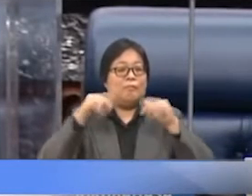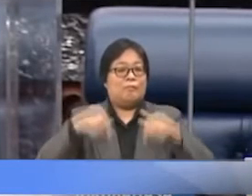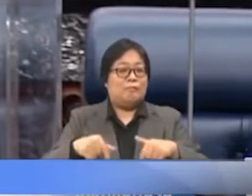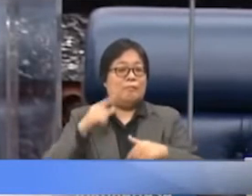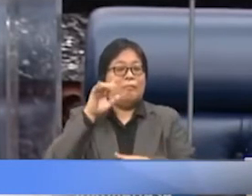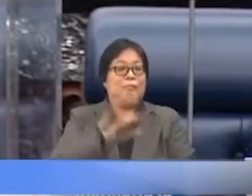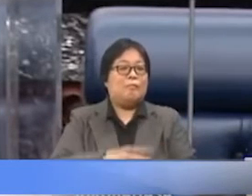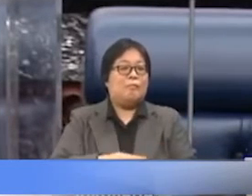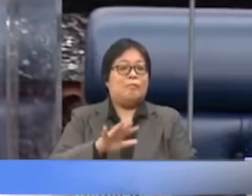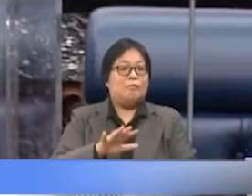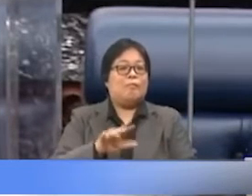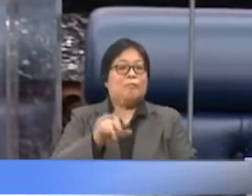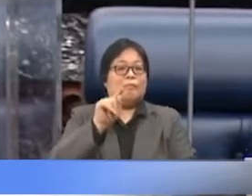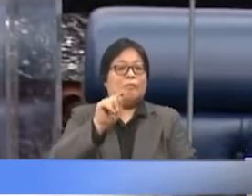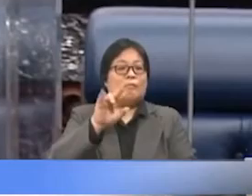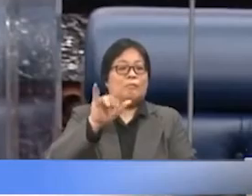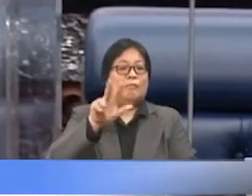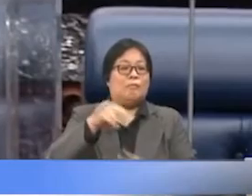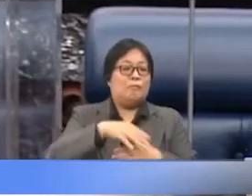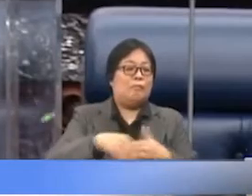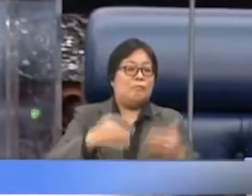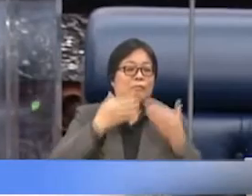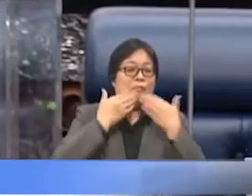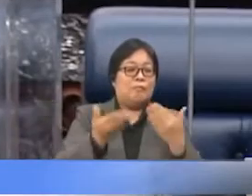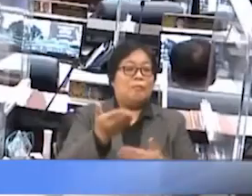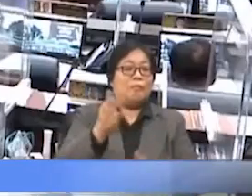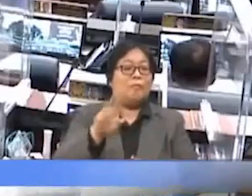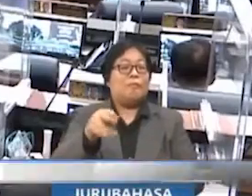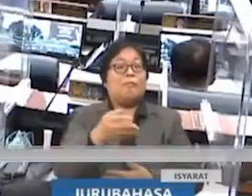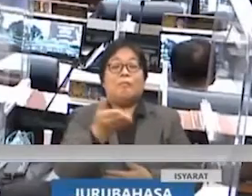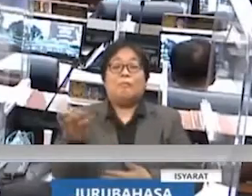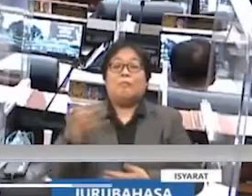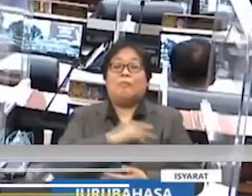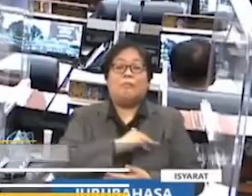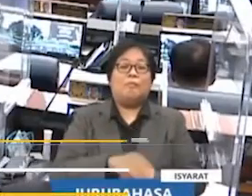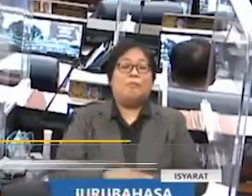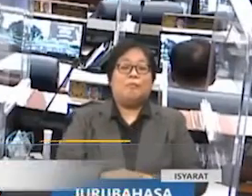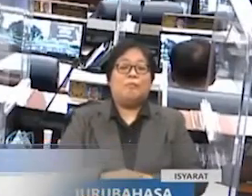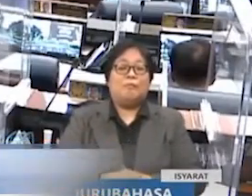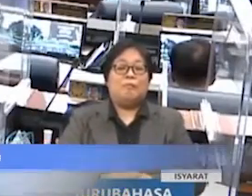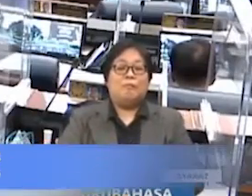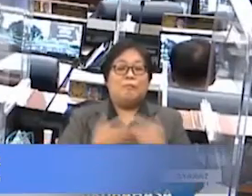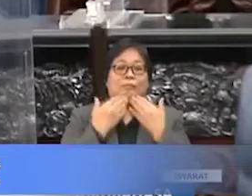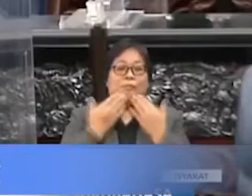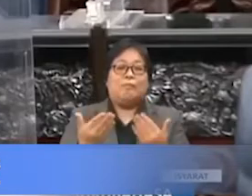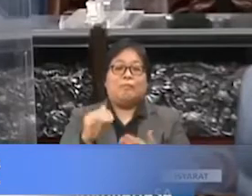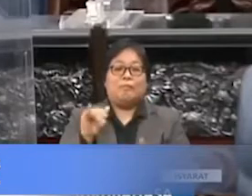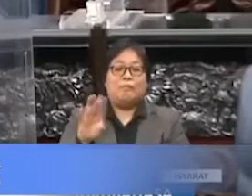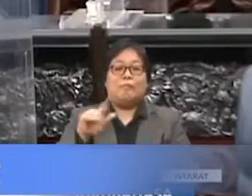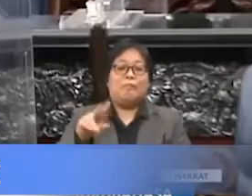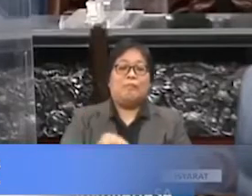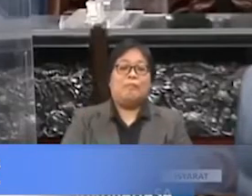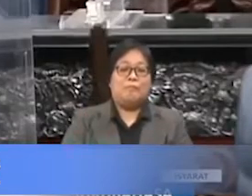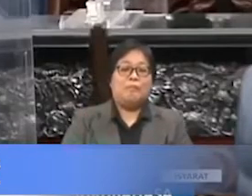林冠英的提问时解释，潘多拉文件所揭露的问题涉及14家离岸服务供应商的机密文